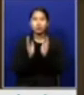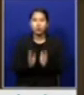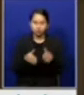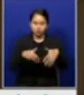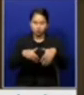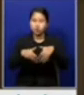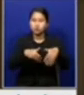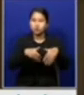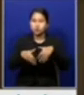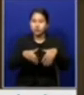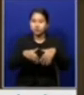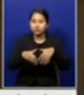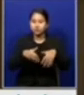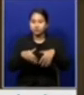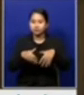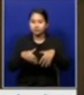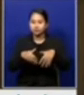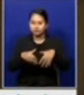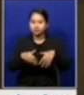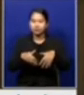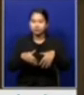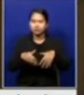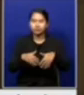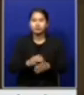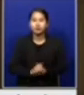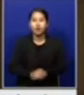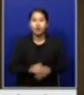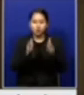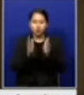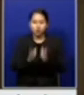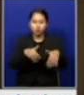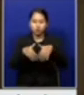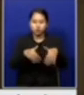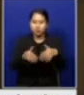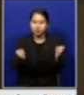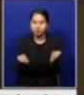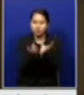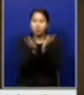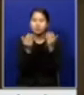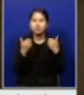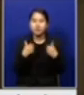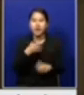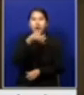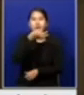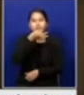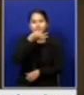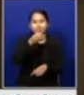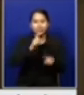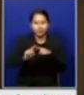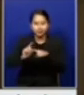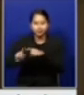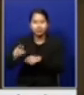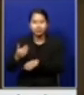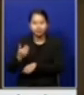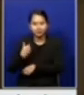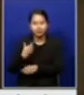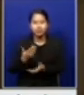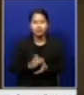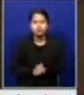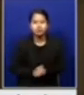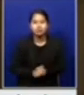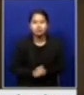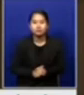นเดือดร้อนทุกสาขาอาชีพแต่อะไรก็ตามครับผมคิดว่าในขณะ